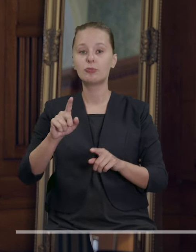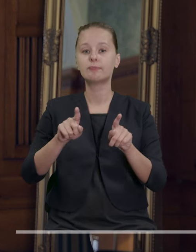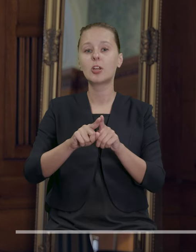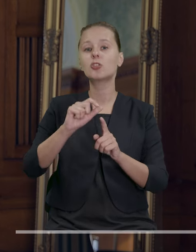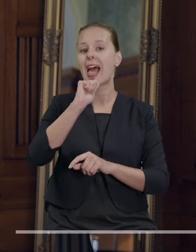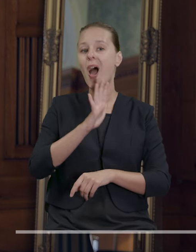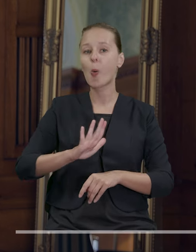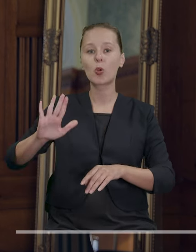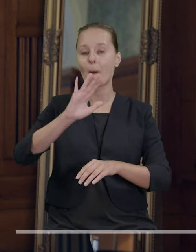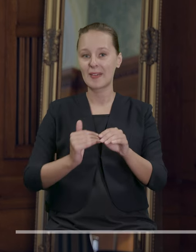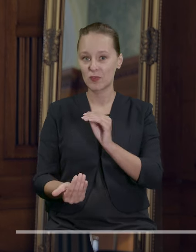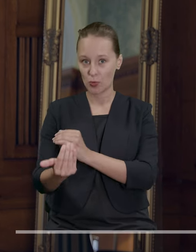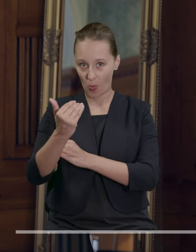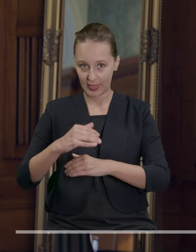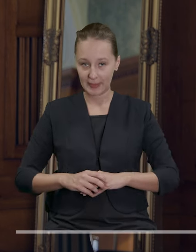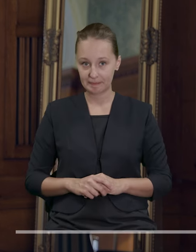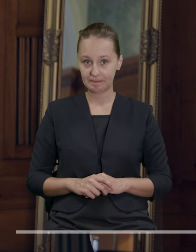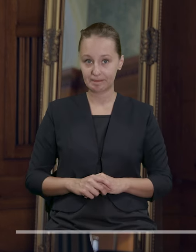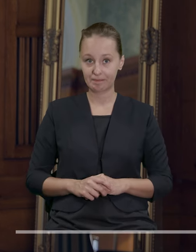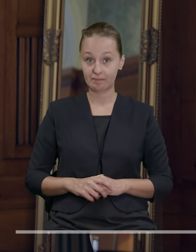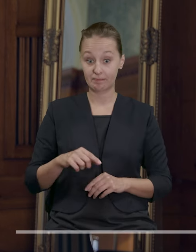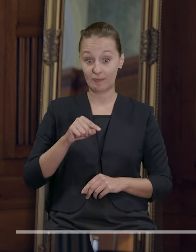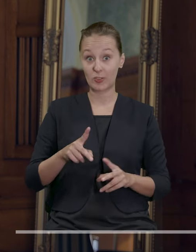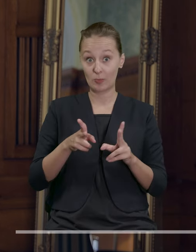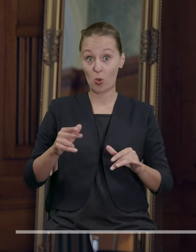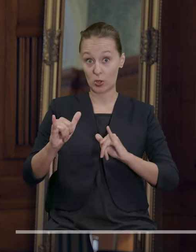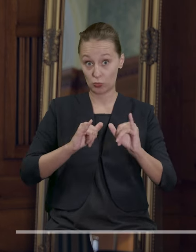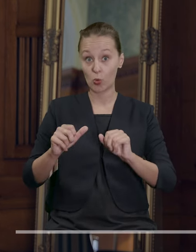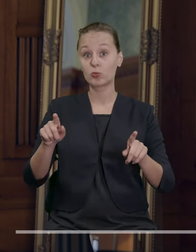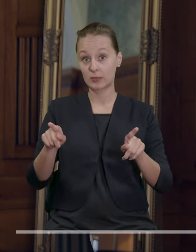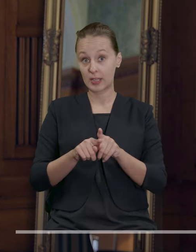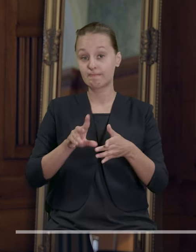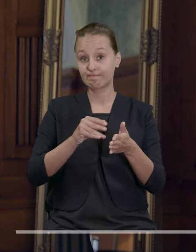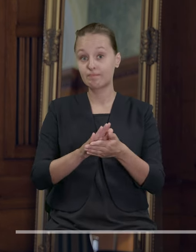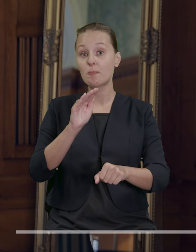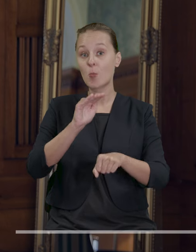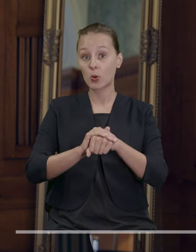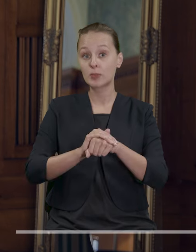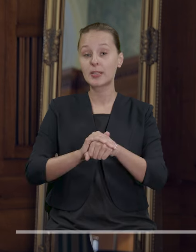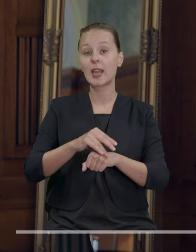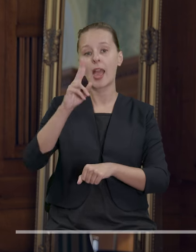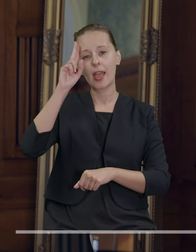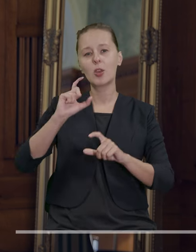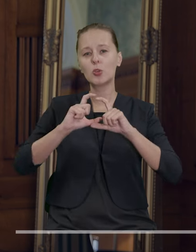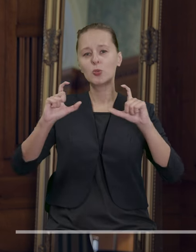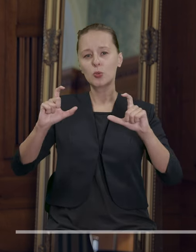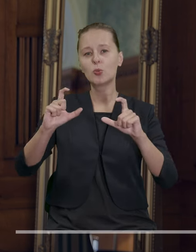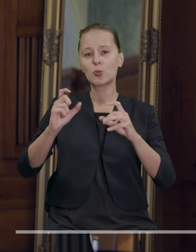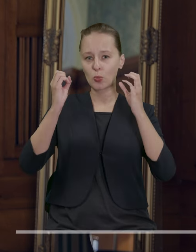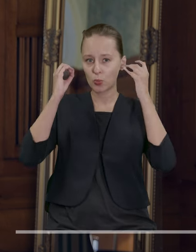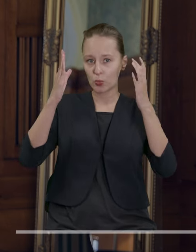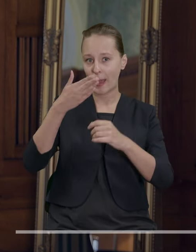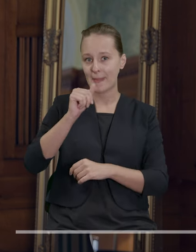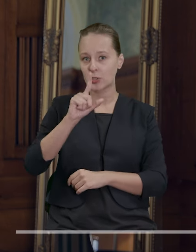Giedroycia i Europy Wschodniej. Mamy tutaj też w tej kadencji zawarte porozumienie z Instytutem Kultura w Maison